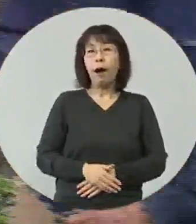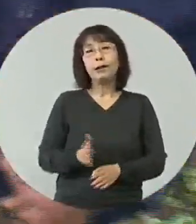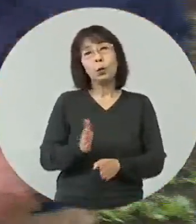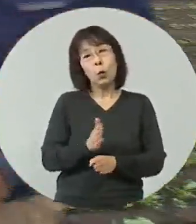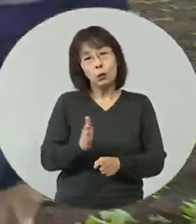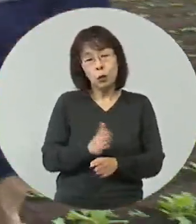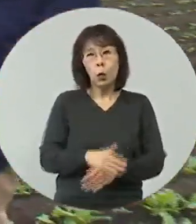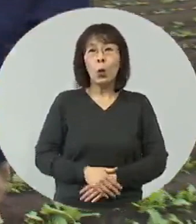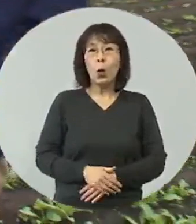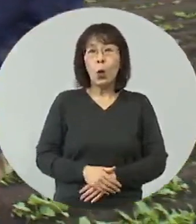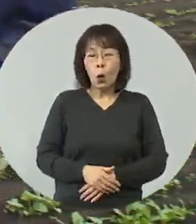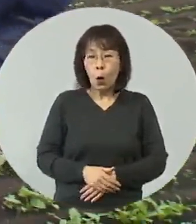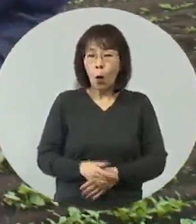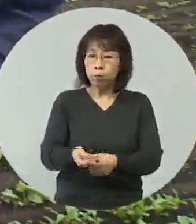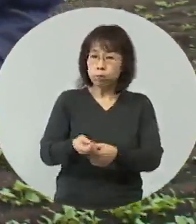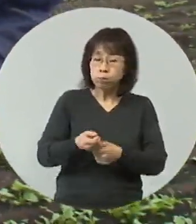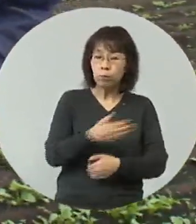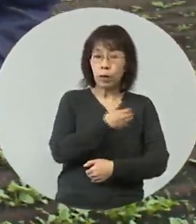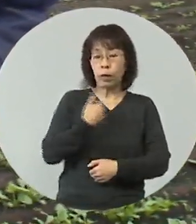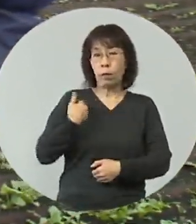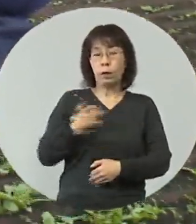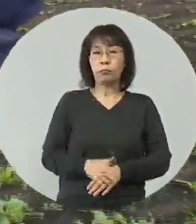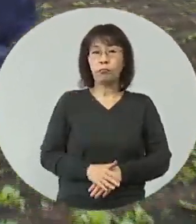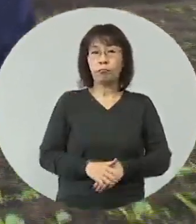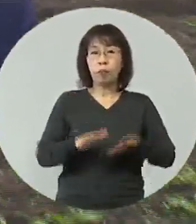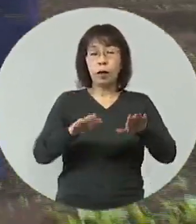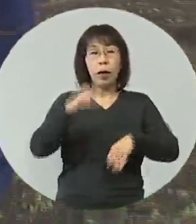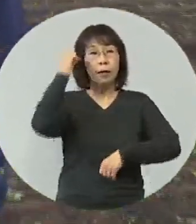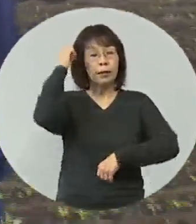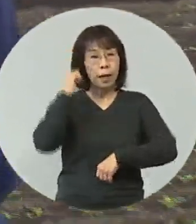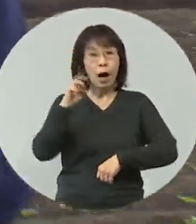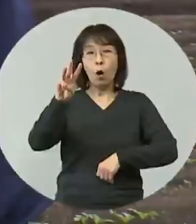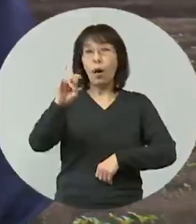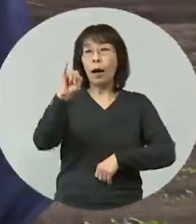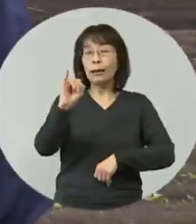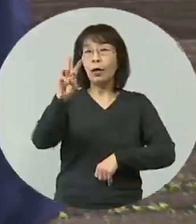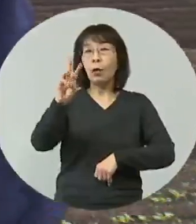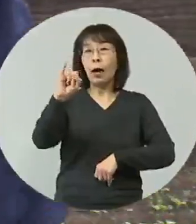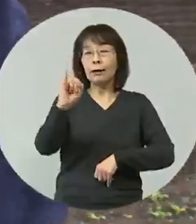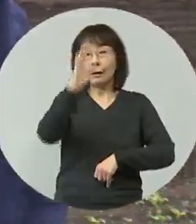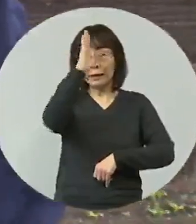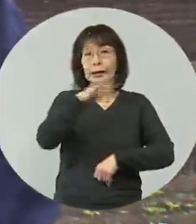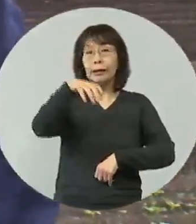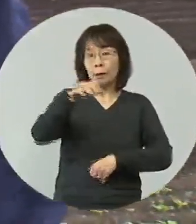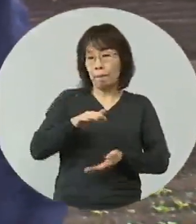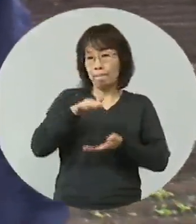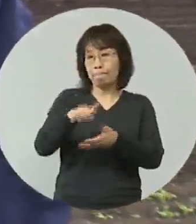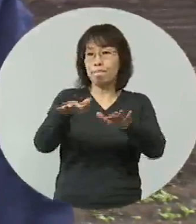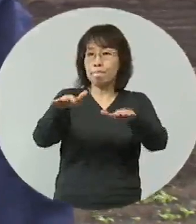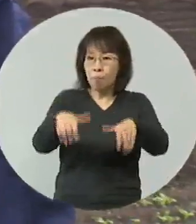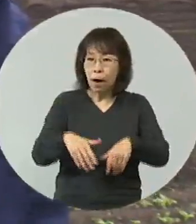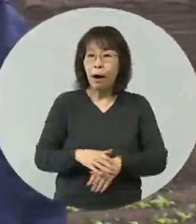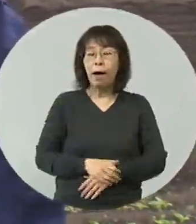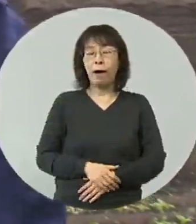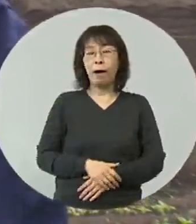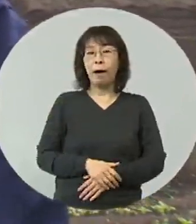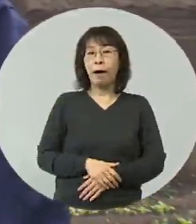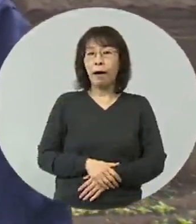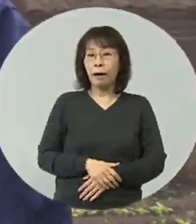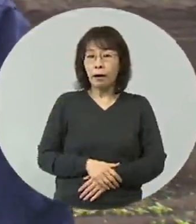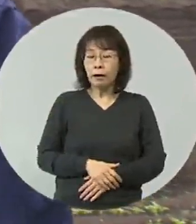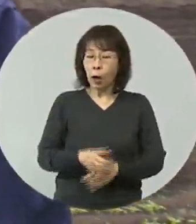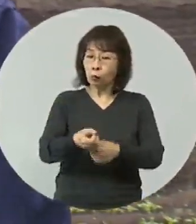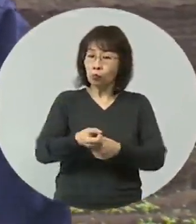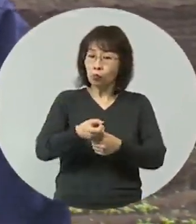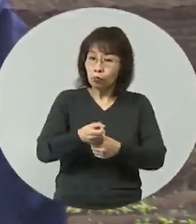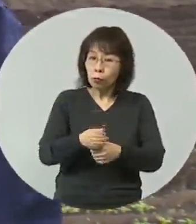穫できまして、今朝ワイワイ出荷しました。 よろしかったら、収穫の方お